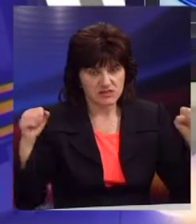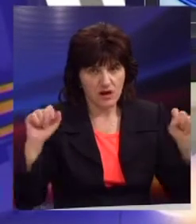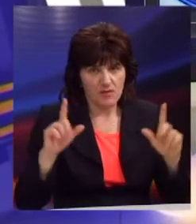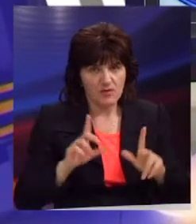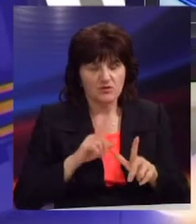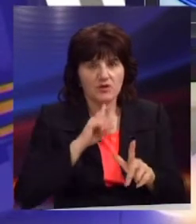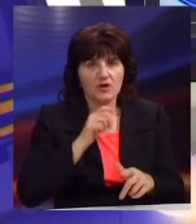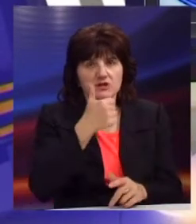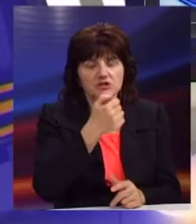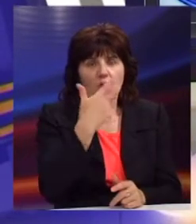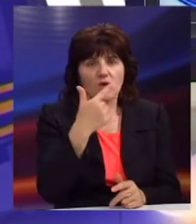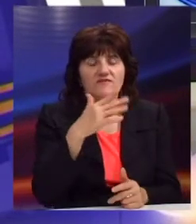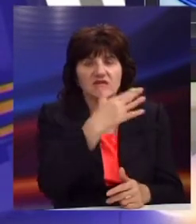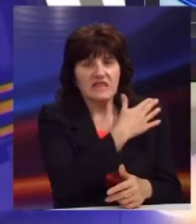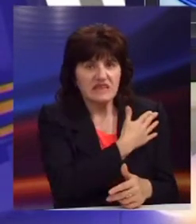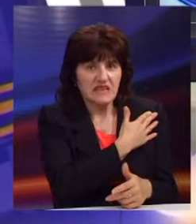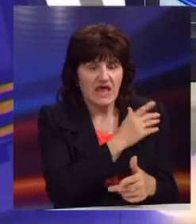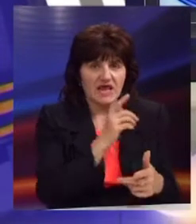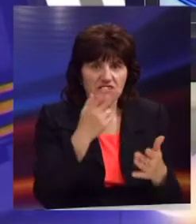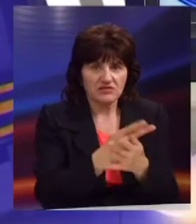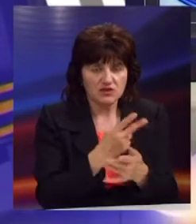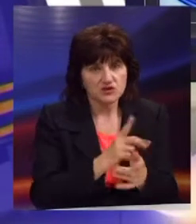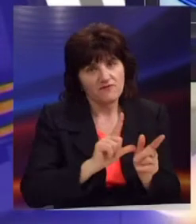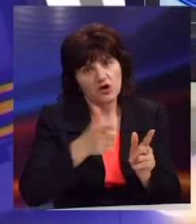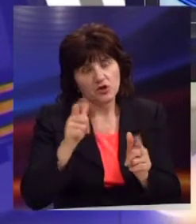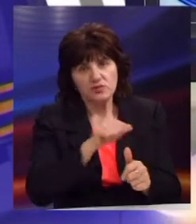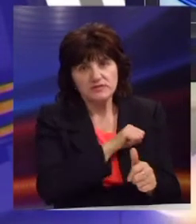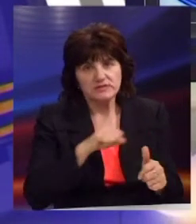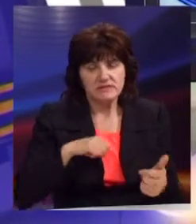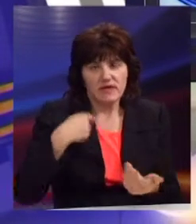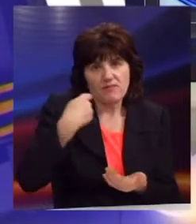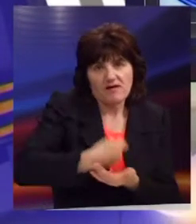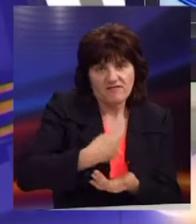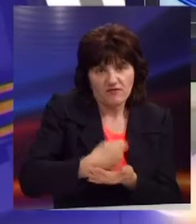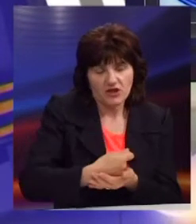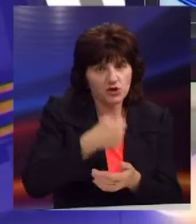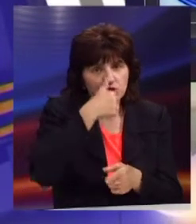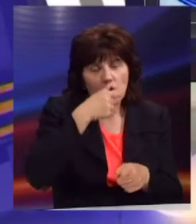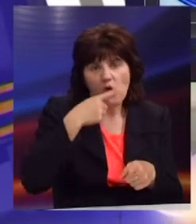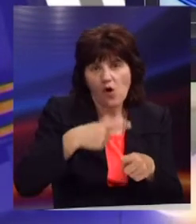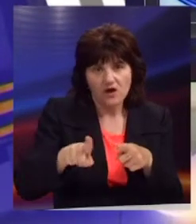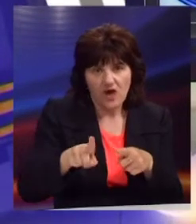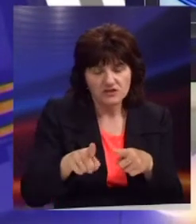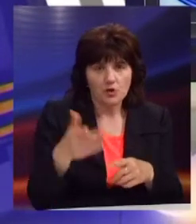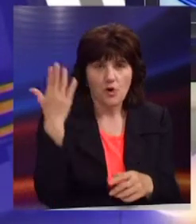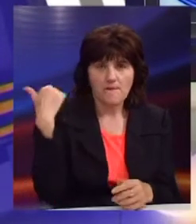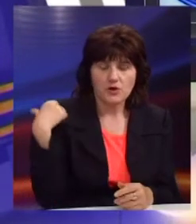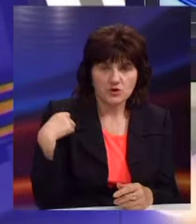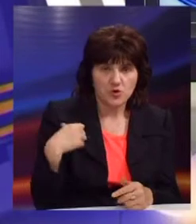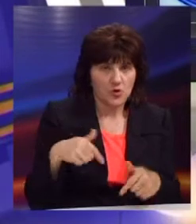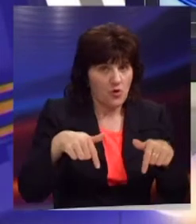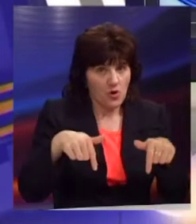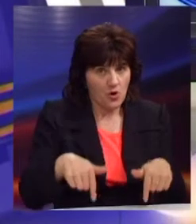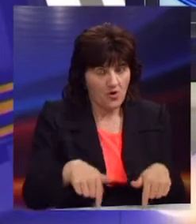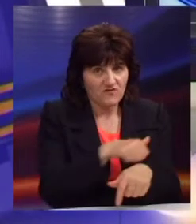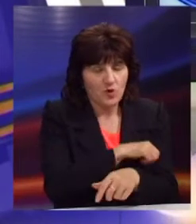je 120 na teret budžeta, dok je ostatak program samofinansiranja. Ono što se razlikuje od prethodnih godina, studenti će ove godine